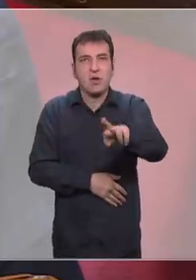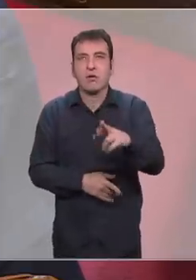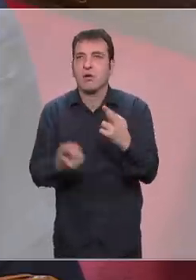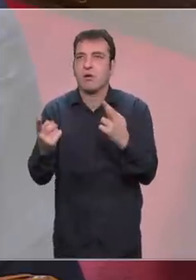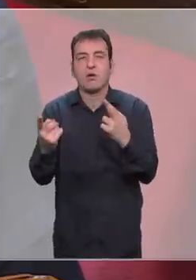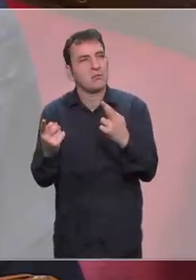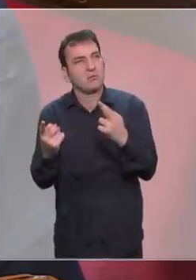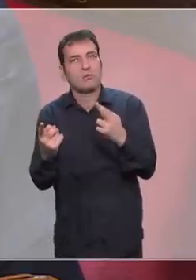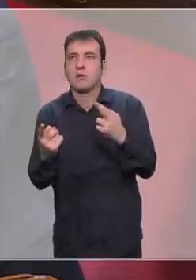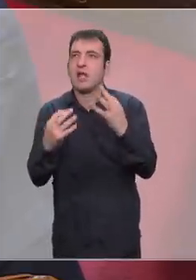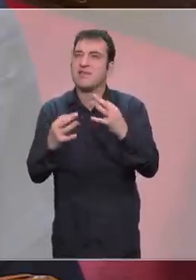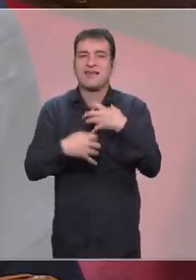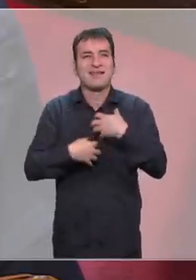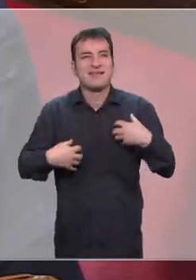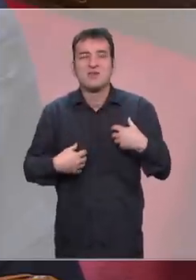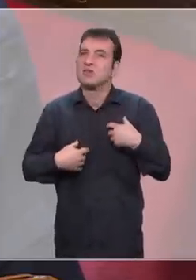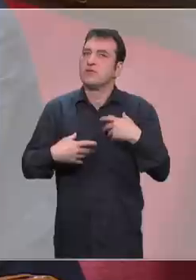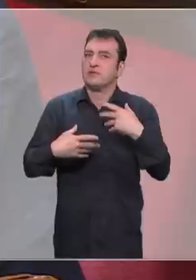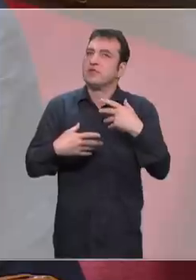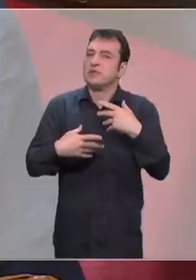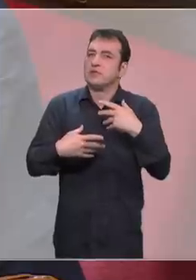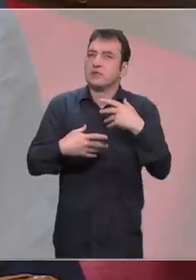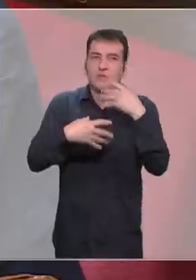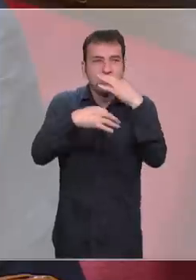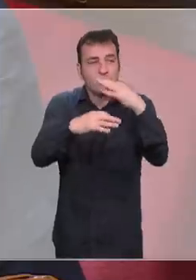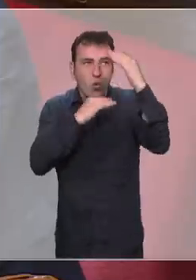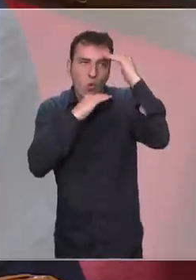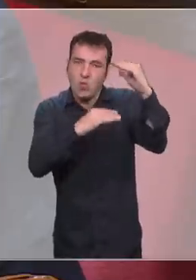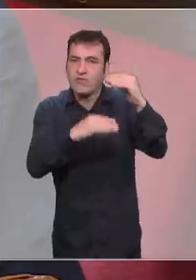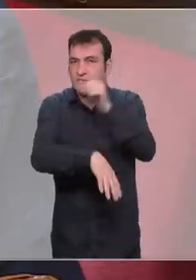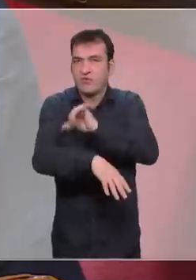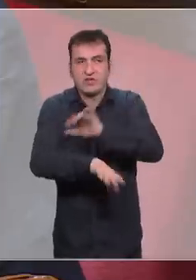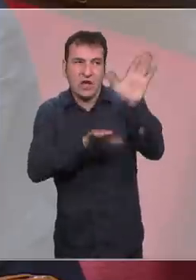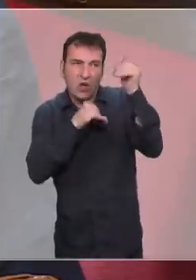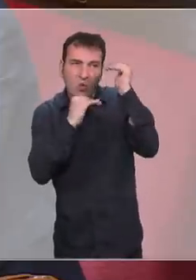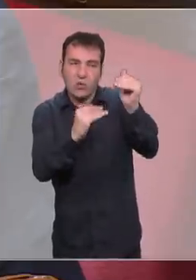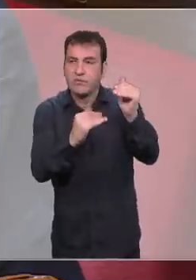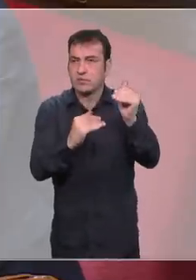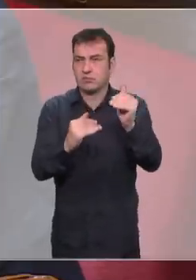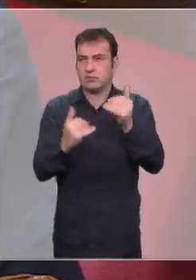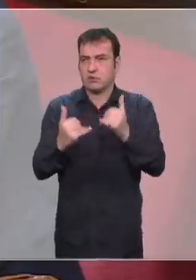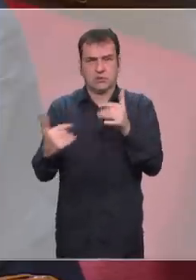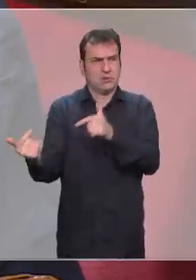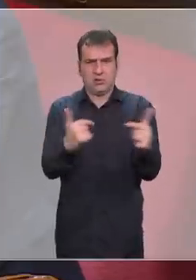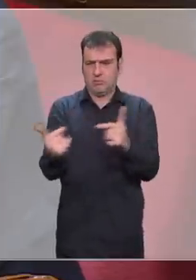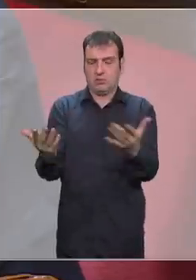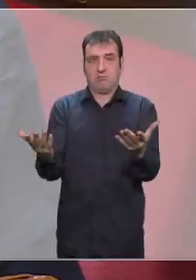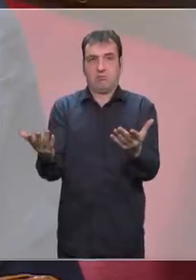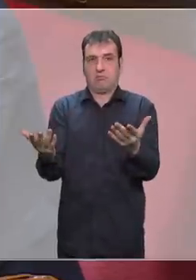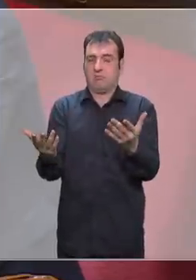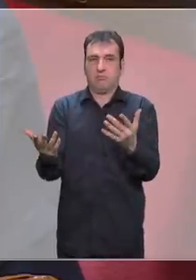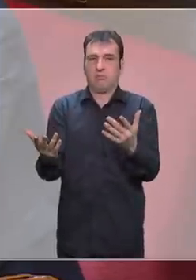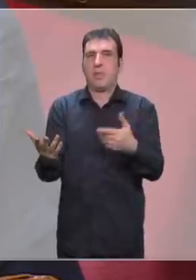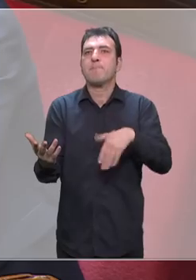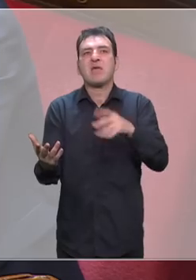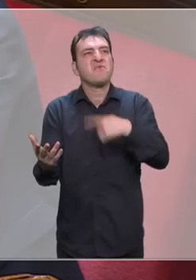et dans l'efficacité de nos vaccins prêterait à des débats aussi vifs. Mais vos hurlements ne nous feront pas reculer. Nous